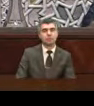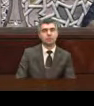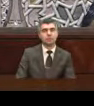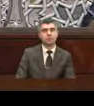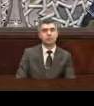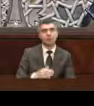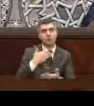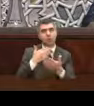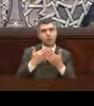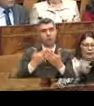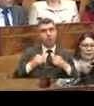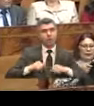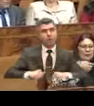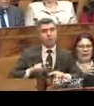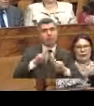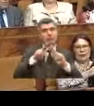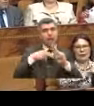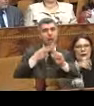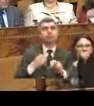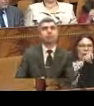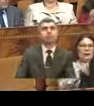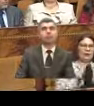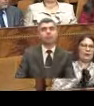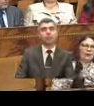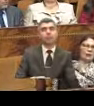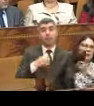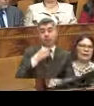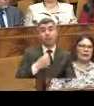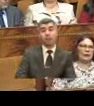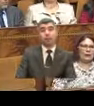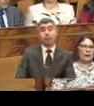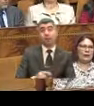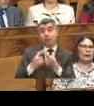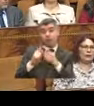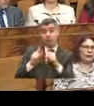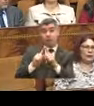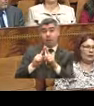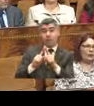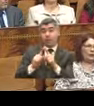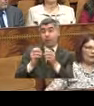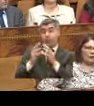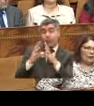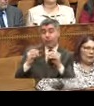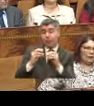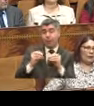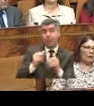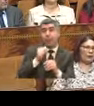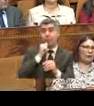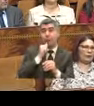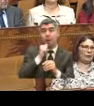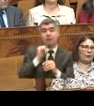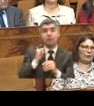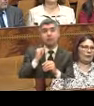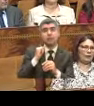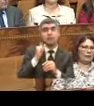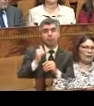شكرا سيد الوزير على جوابك القيم، ولكن سيد الوزير كتبقى نظره المياه بصفه عامه لا يختلف اقليم عن